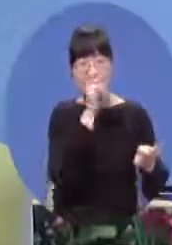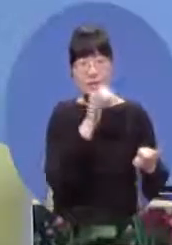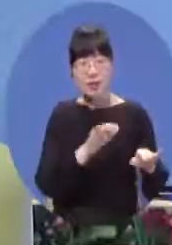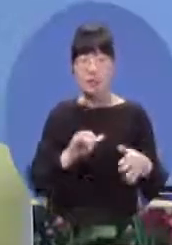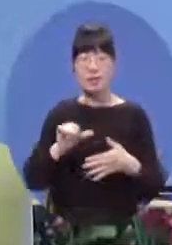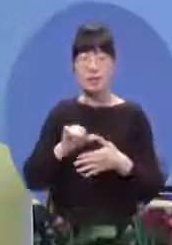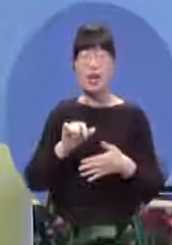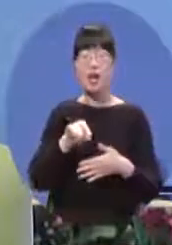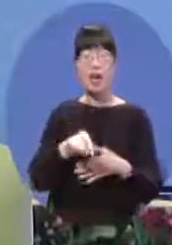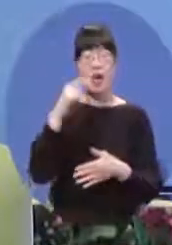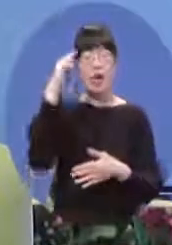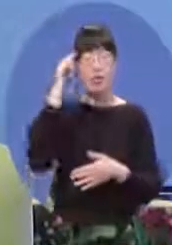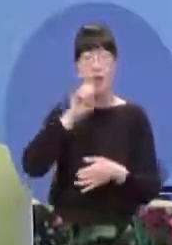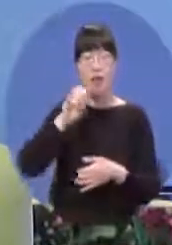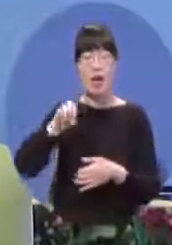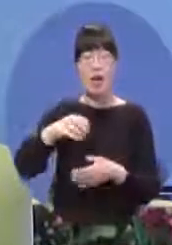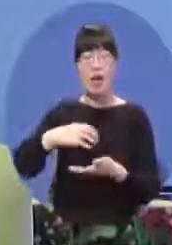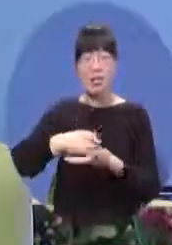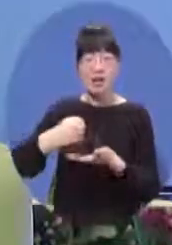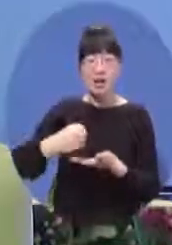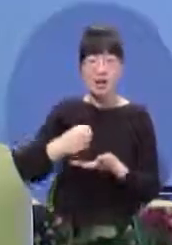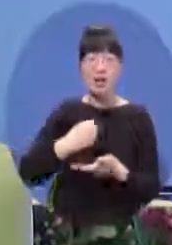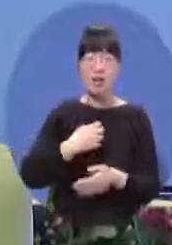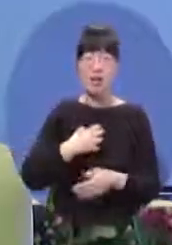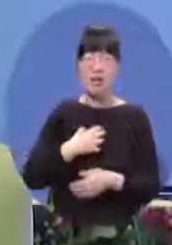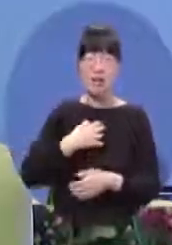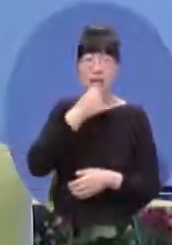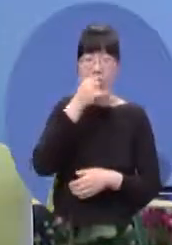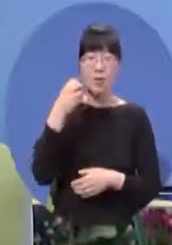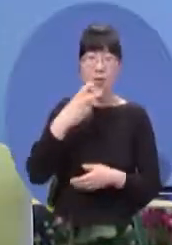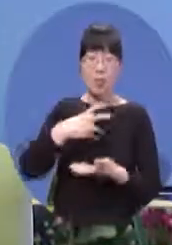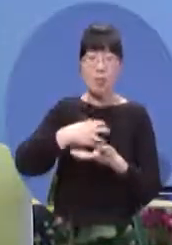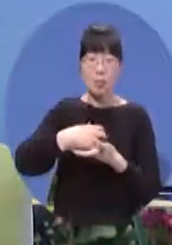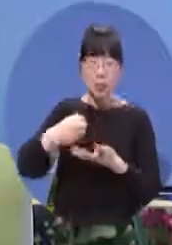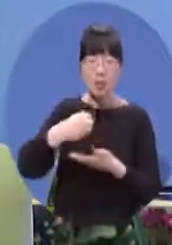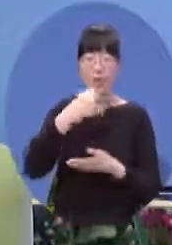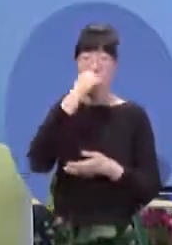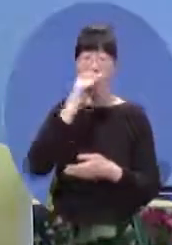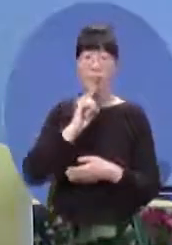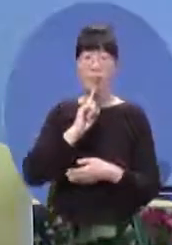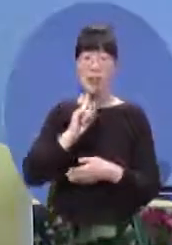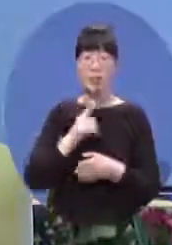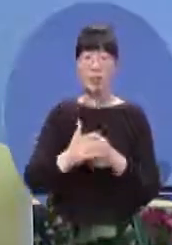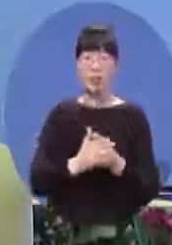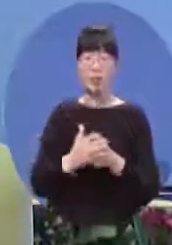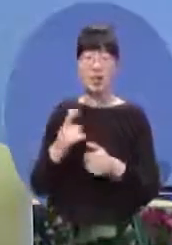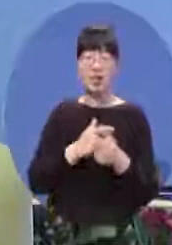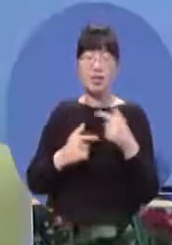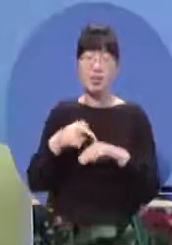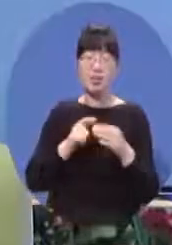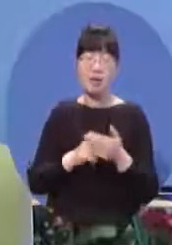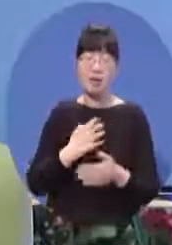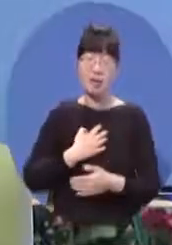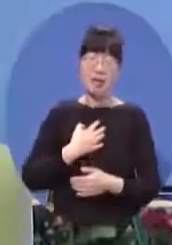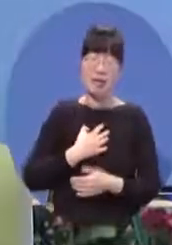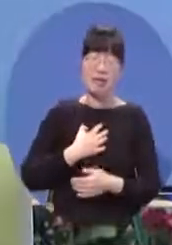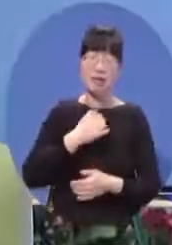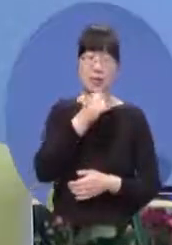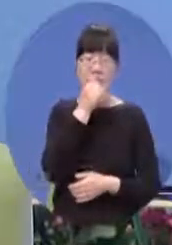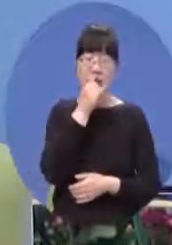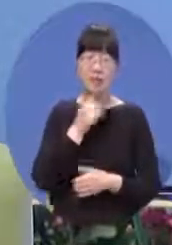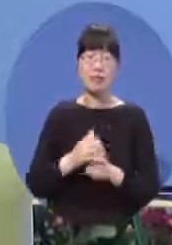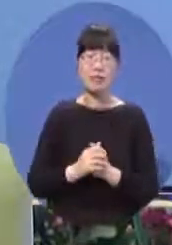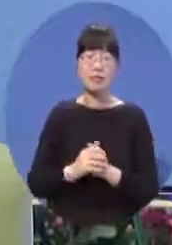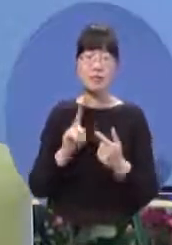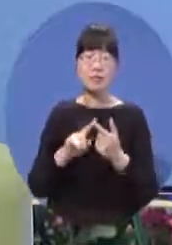아이가 이야기하냐면 뺏긴 것도 서러운데 뭘 또 뺏겼다 이거예요. 예, 이것 때문에 아이가 좀 더 서러워지는 것이거든요. 그래서